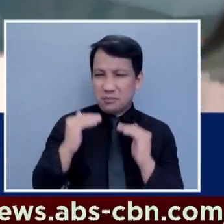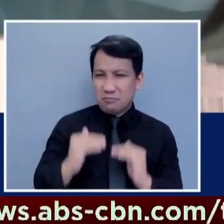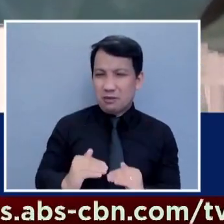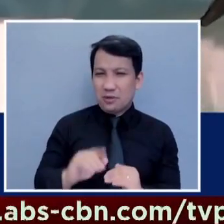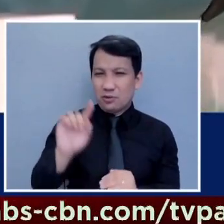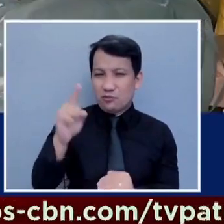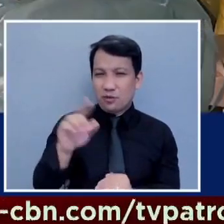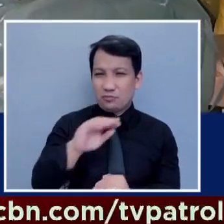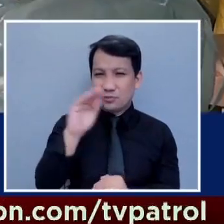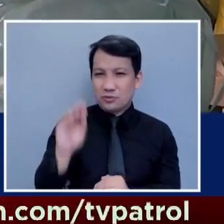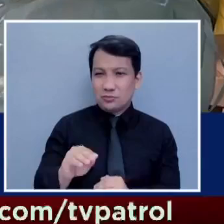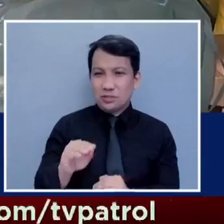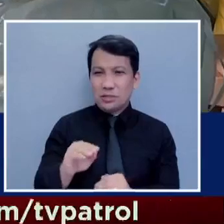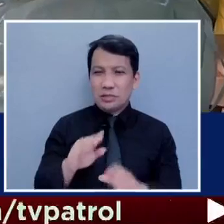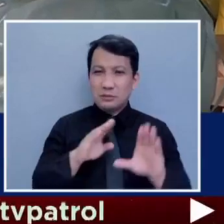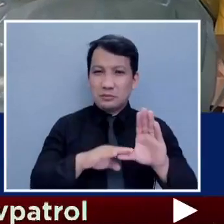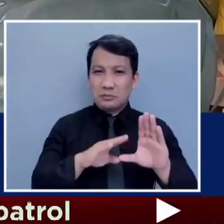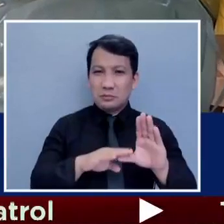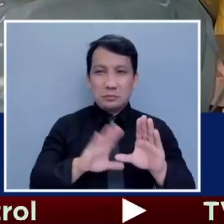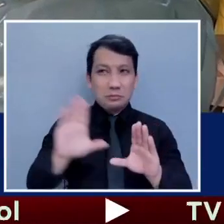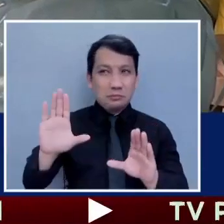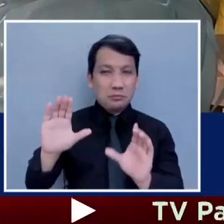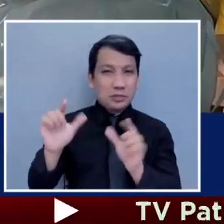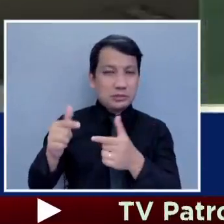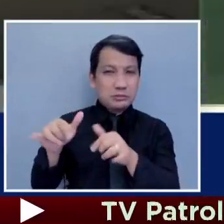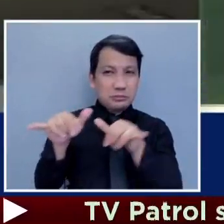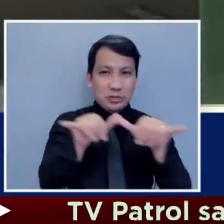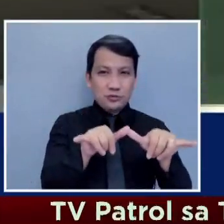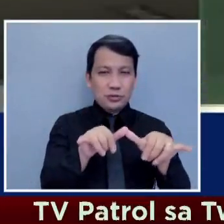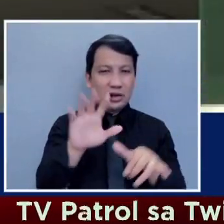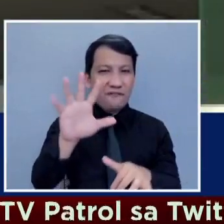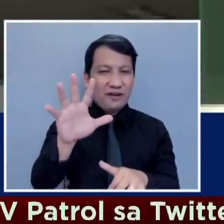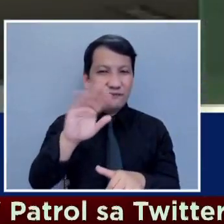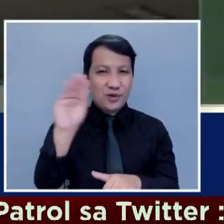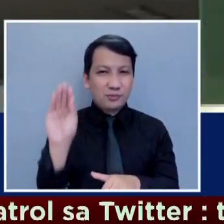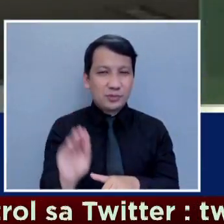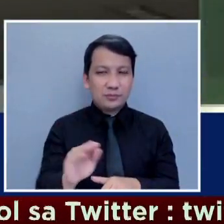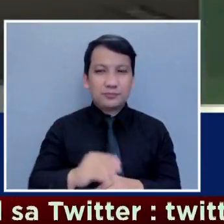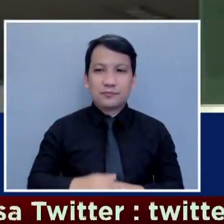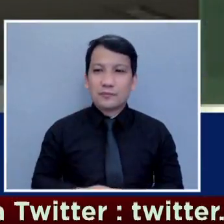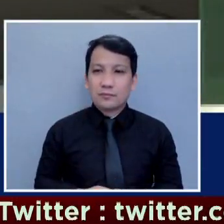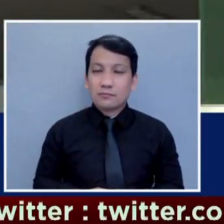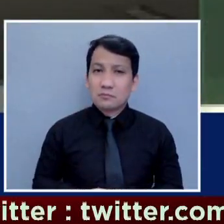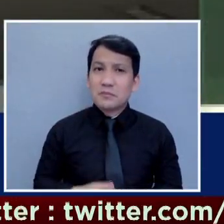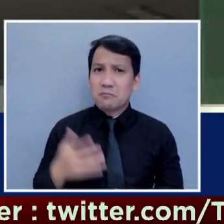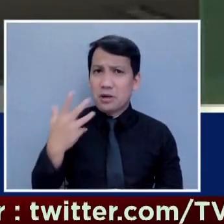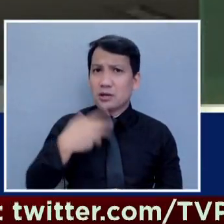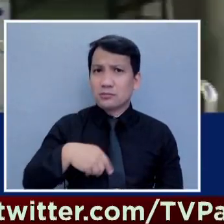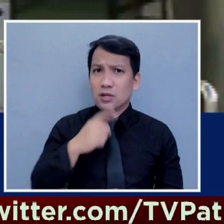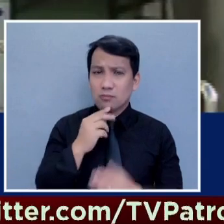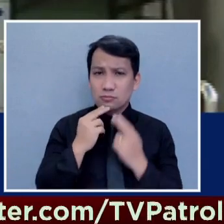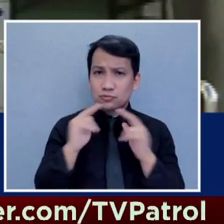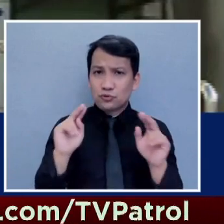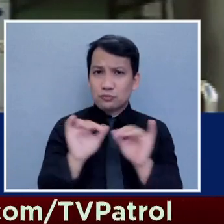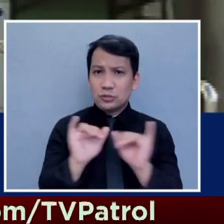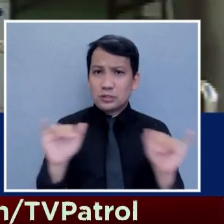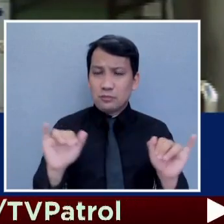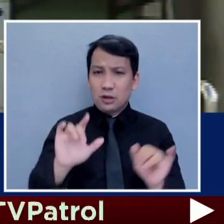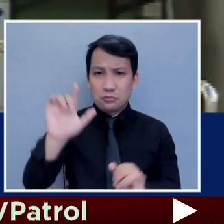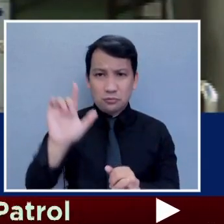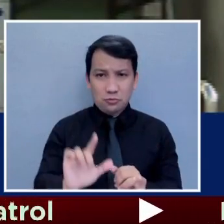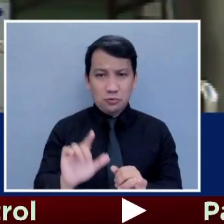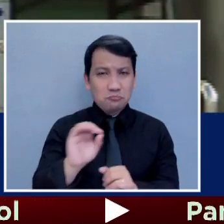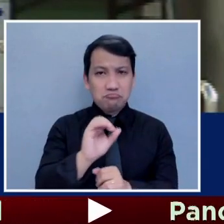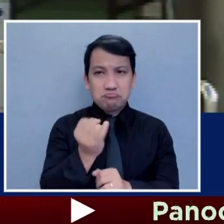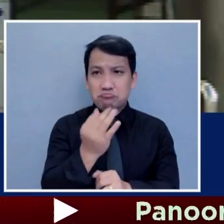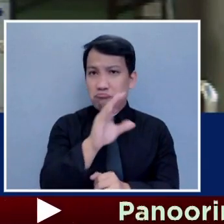sa benchmark ng World Health Organization na 5%. Sa kabila nito, magandang balita na nananatiling mababa ang porsyento ng